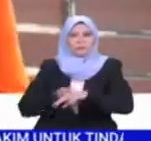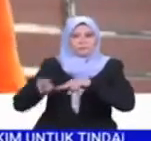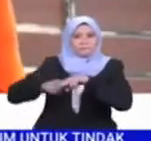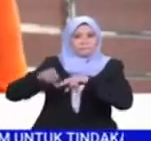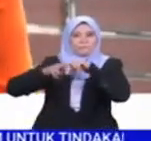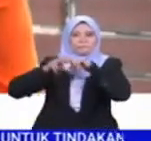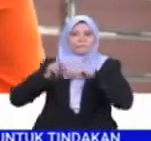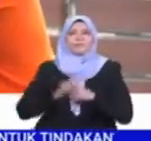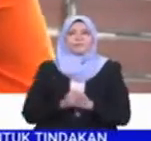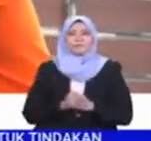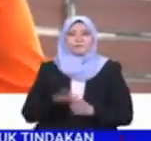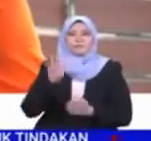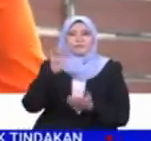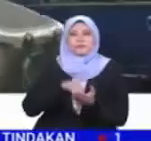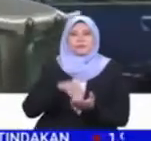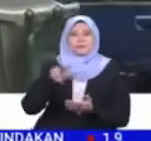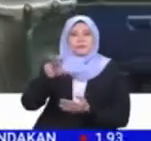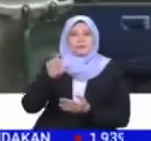Seramai